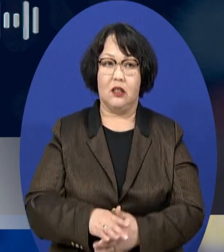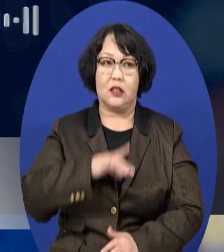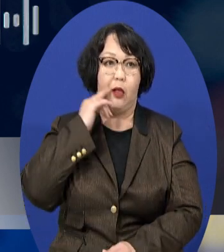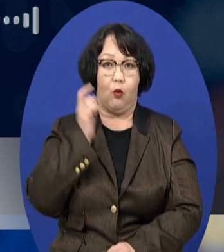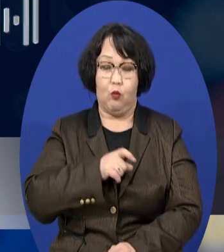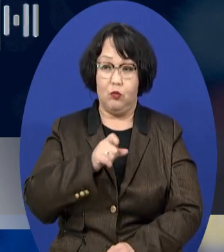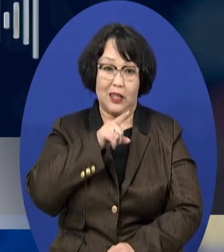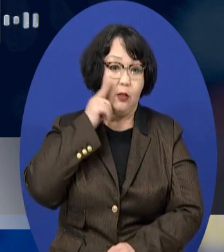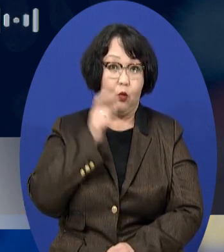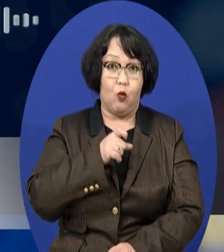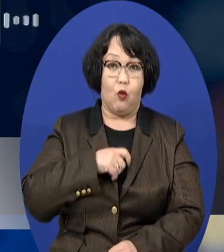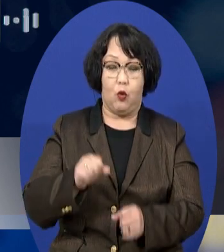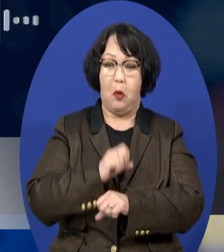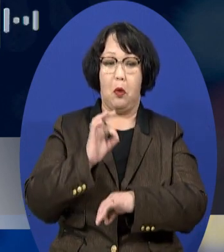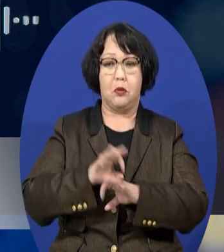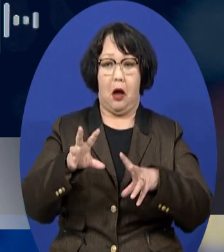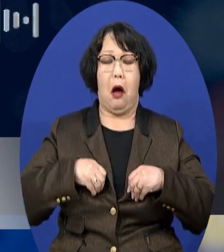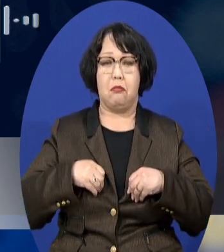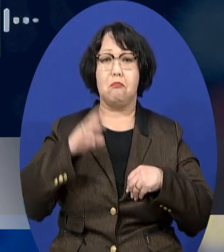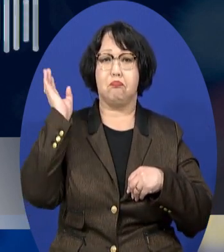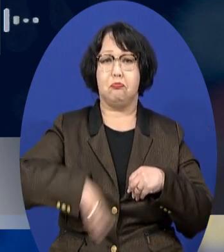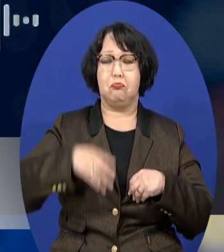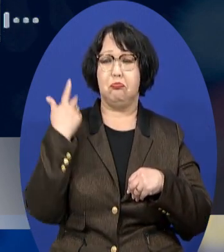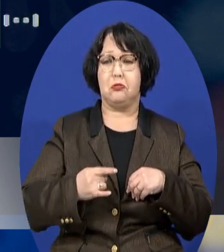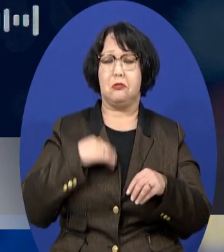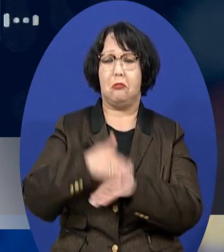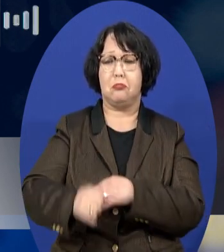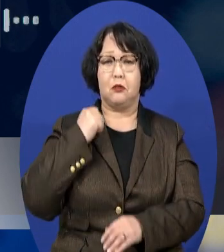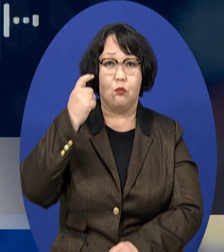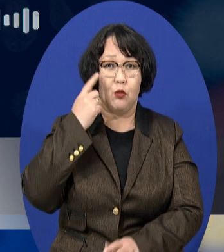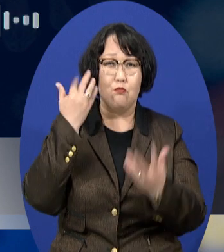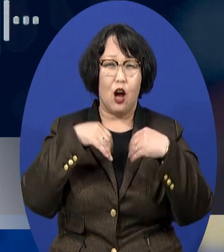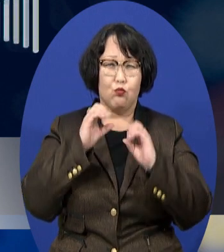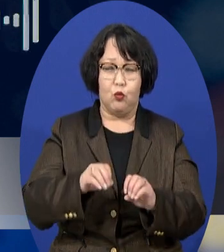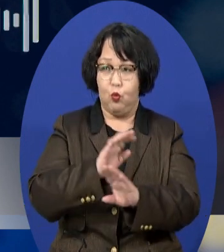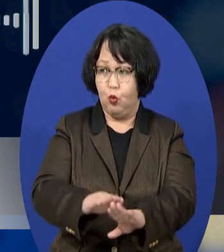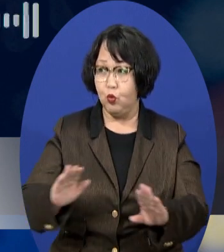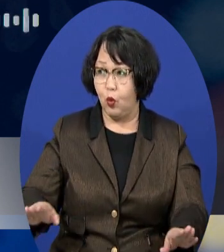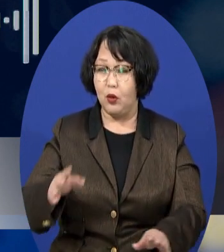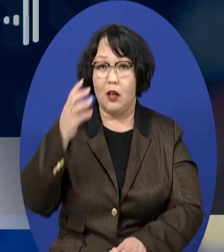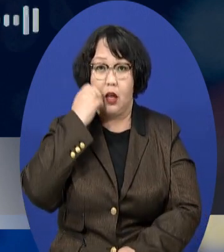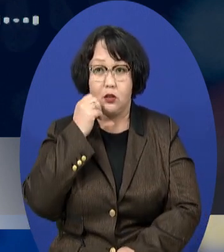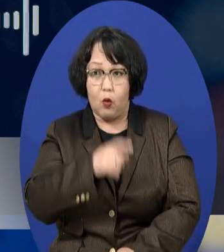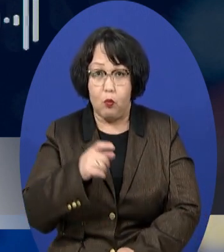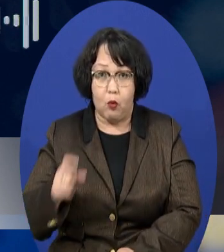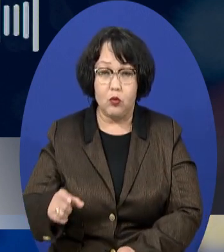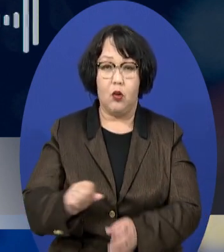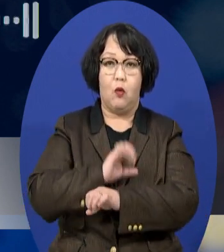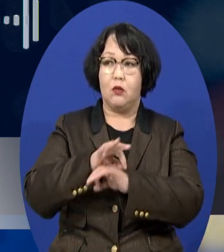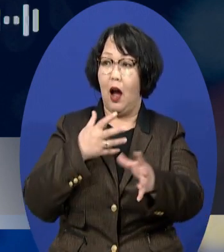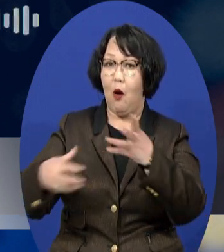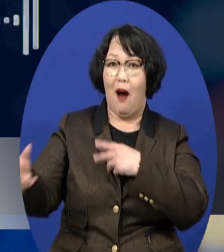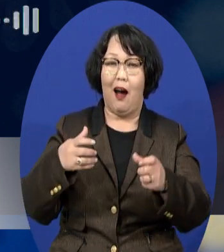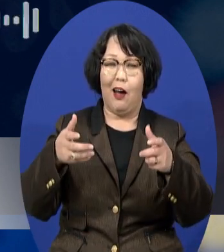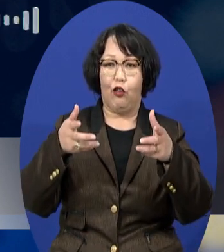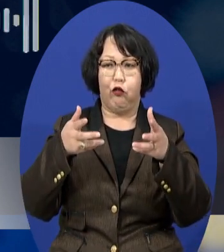бодож байгаа. Цаана л байгаа хөвшин хүмүүс те настай хүмүүс хүүхдүүд гэдэг олон хүний хүнд халдварыг тараад тэднийг өвдүүлж